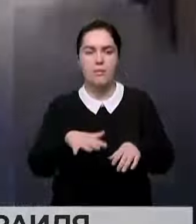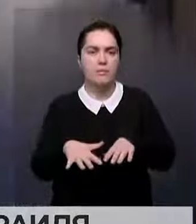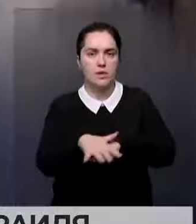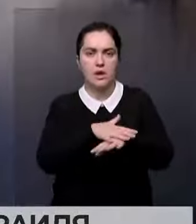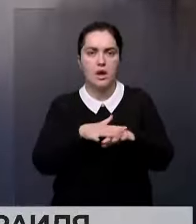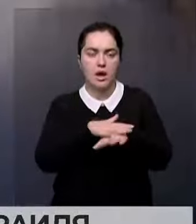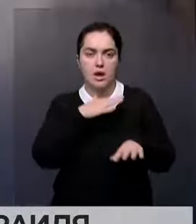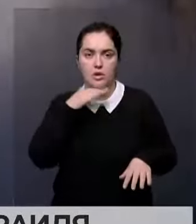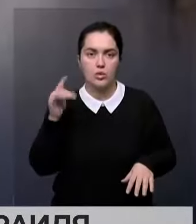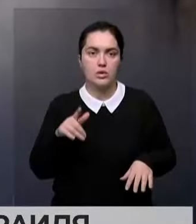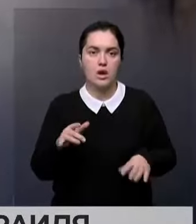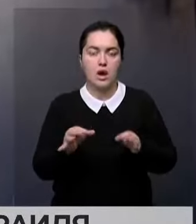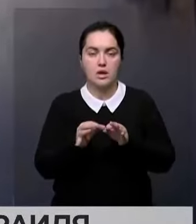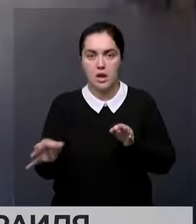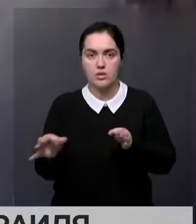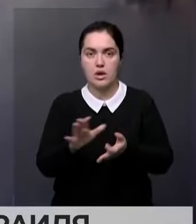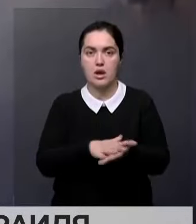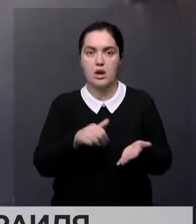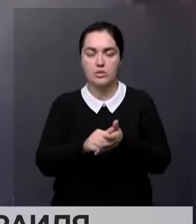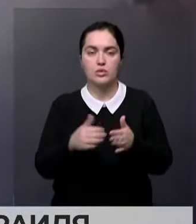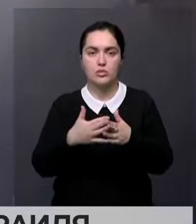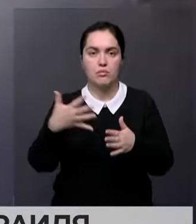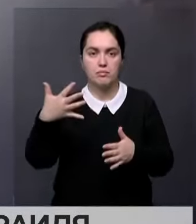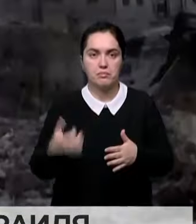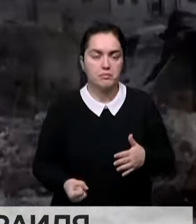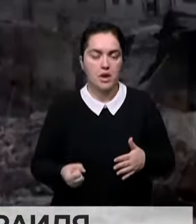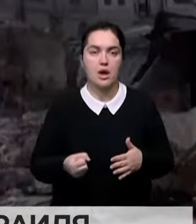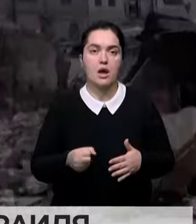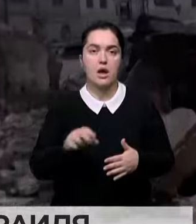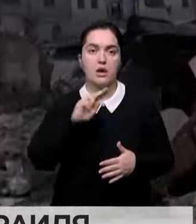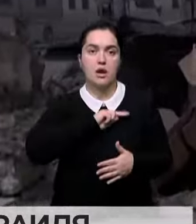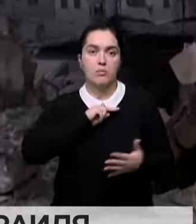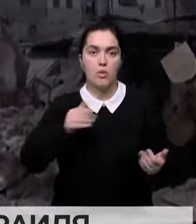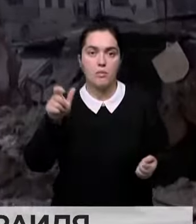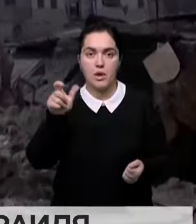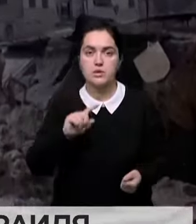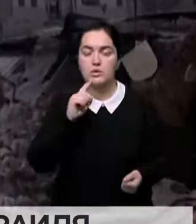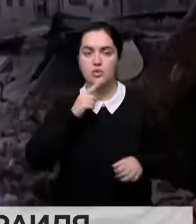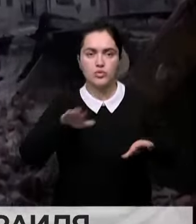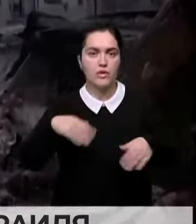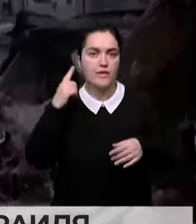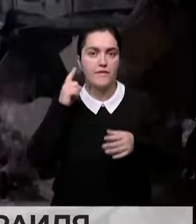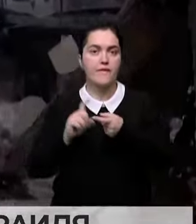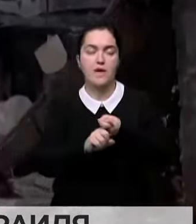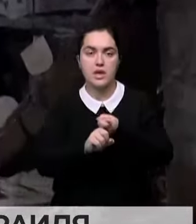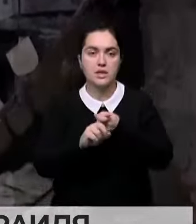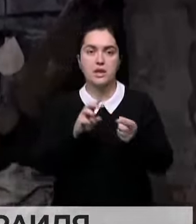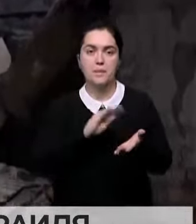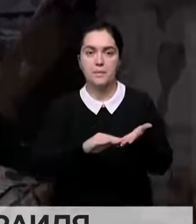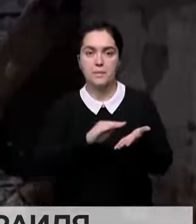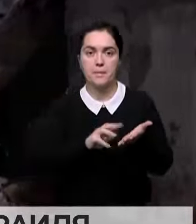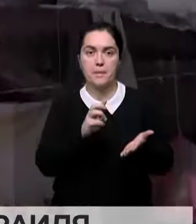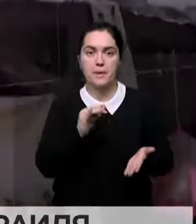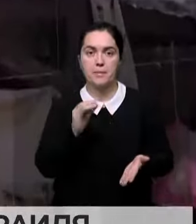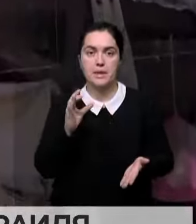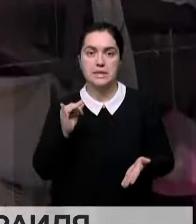на многолюдные районы. Разрушен жилой комплекс. Работу спасателей осложняет отсутствие связи, пишет BBC